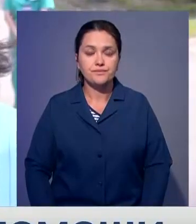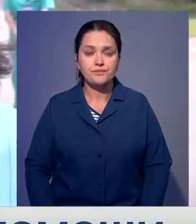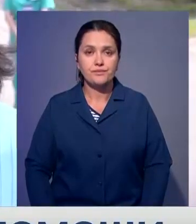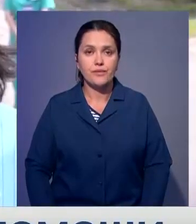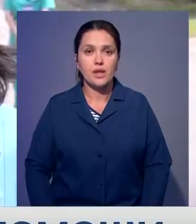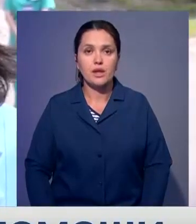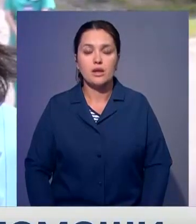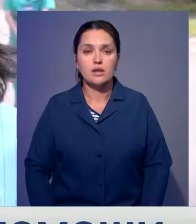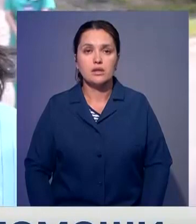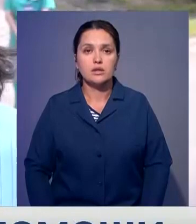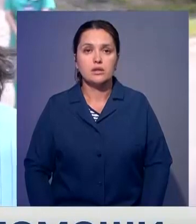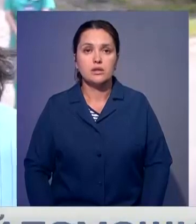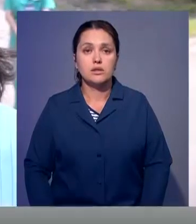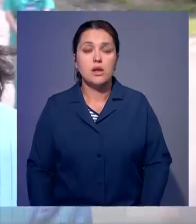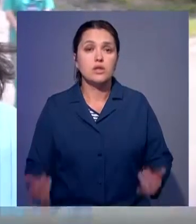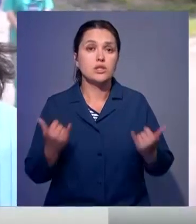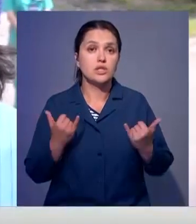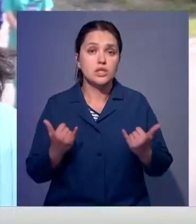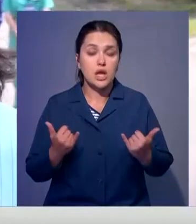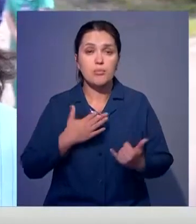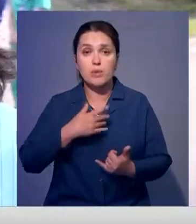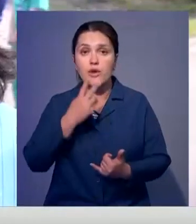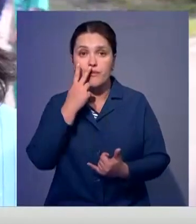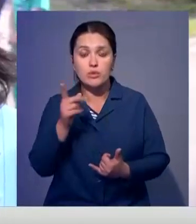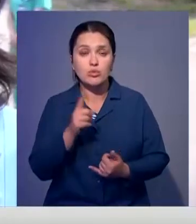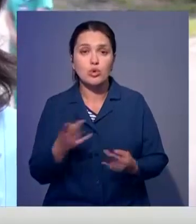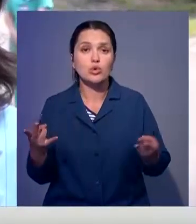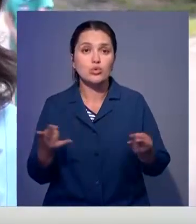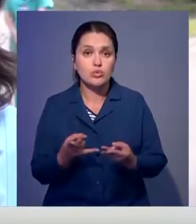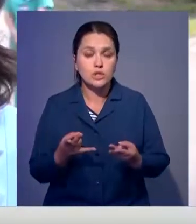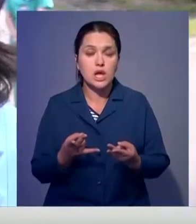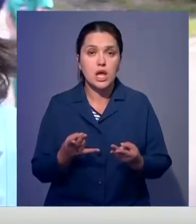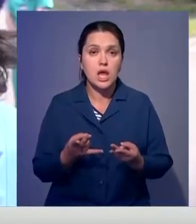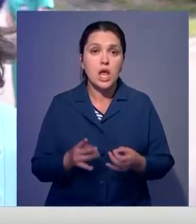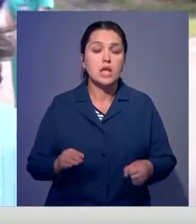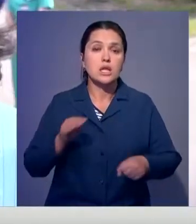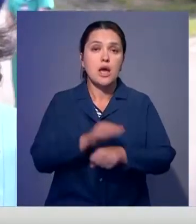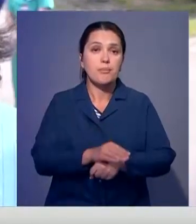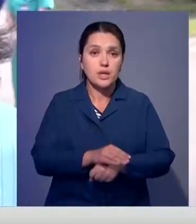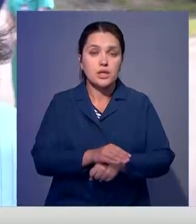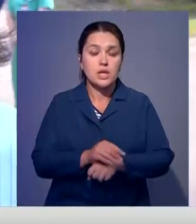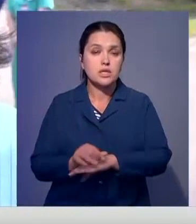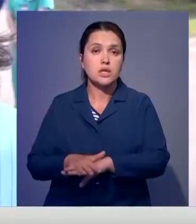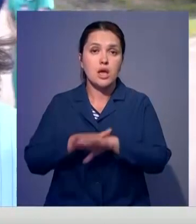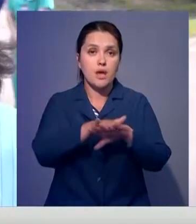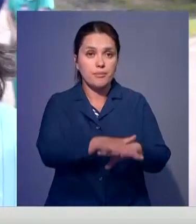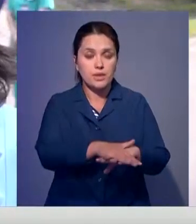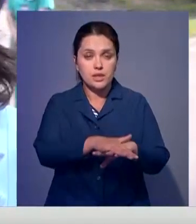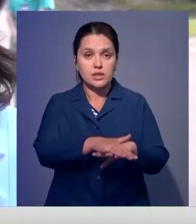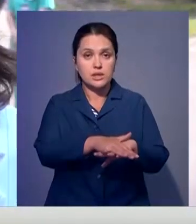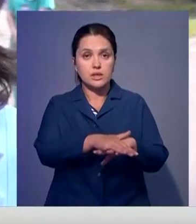В данной ситуации сейчас мы видим о том, что необходимо, конечно же, дополнительное финансирование, вы видите, да,